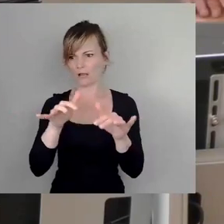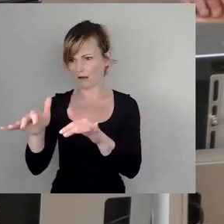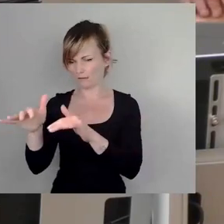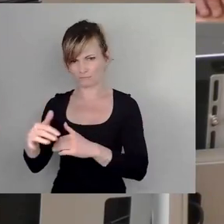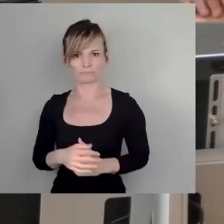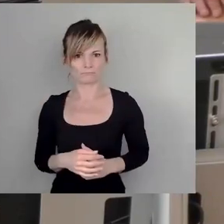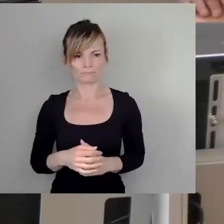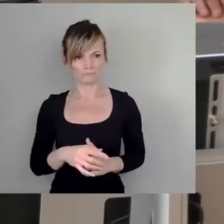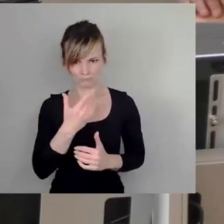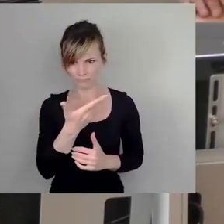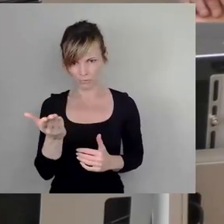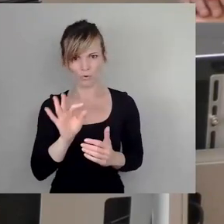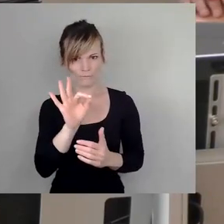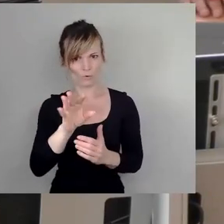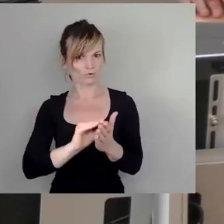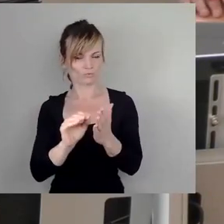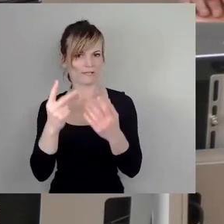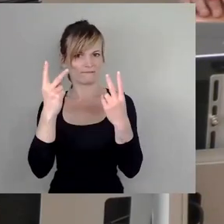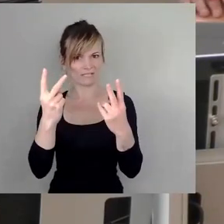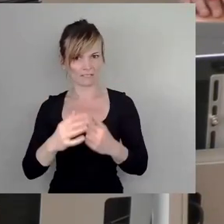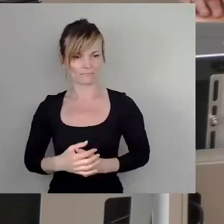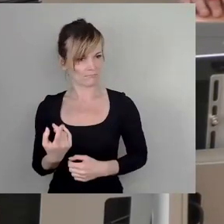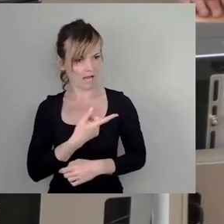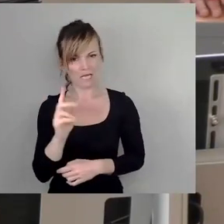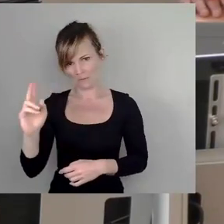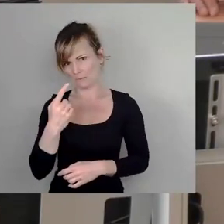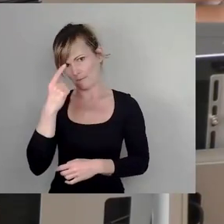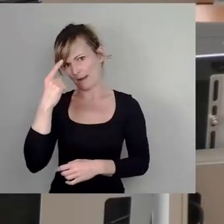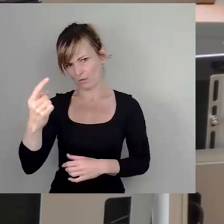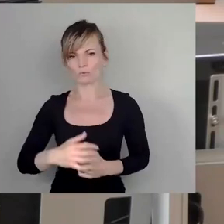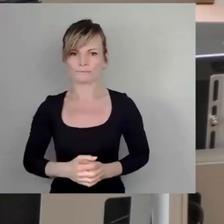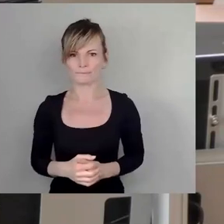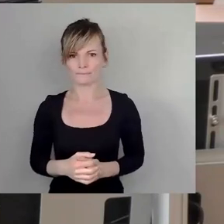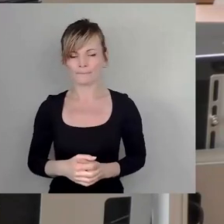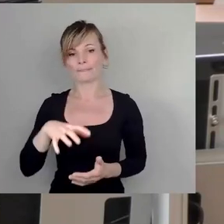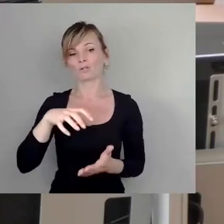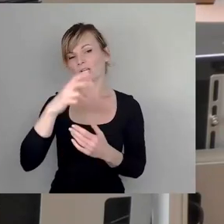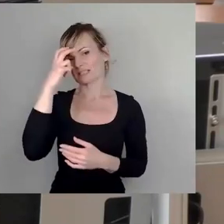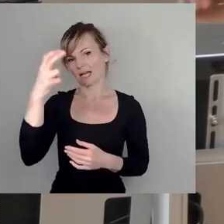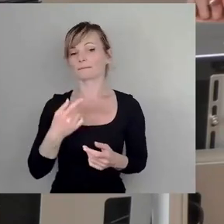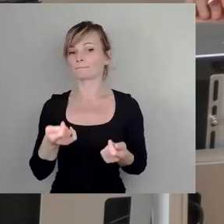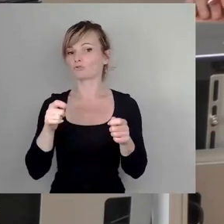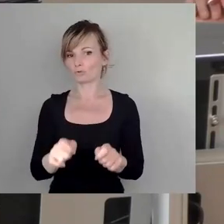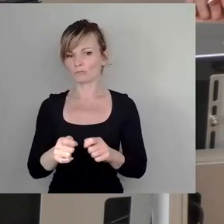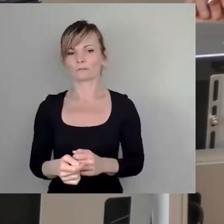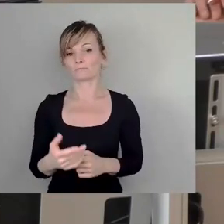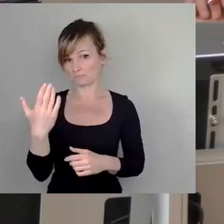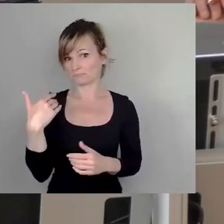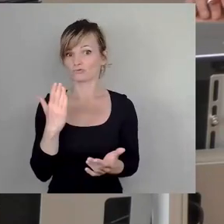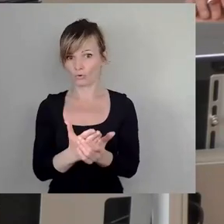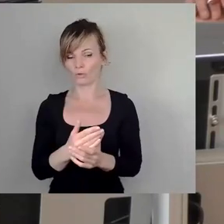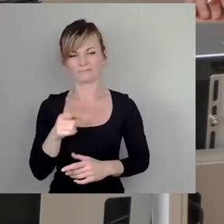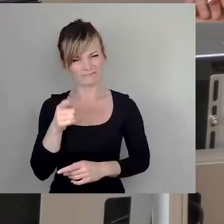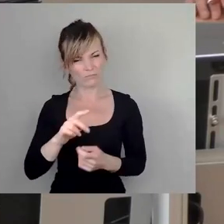zwei Meinungen. Ebenso ist richtig, dass der entsprechende Stadtratsbeschluss in den letzten Jahren nicht umgesetzt wurde. Das ist zu kritisieren.